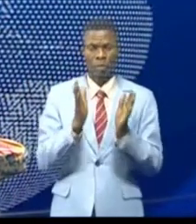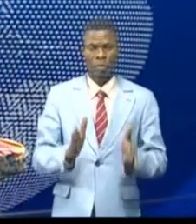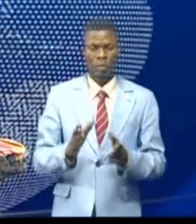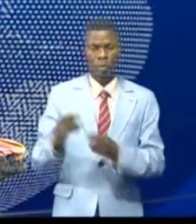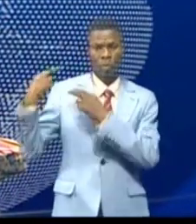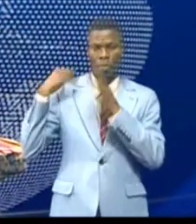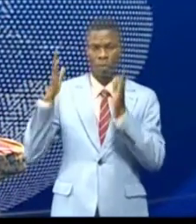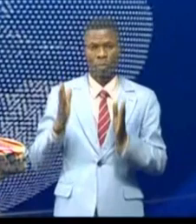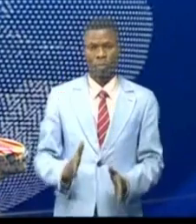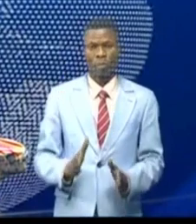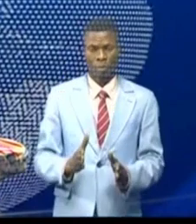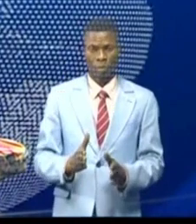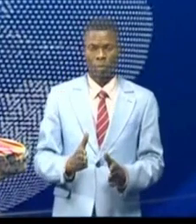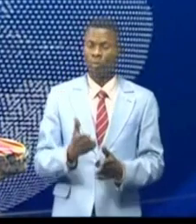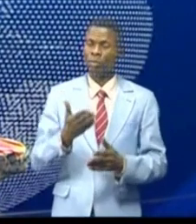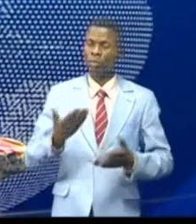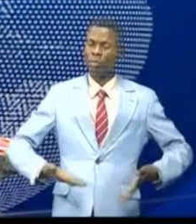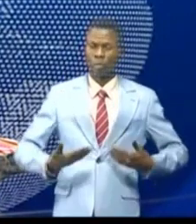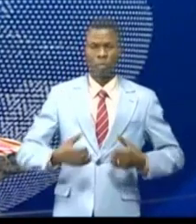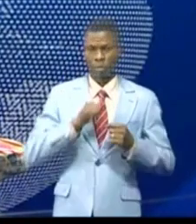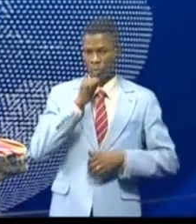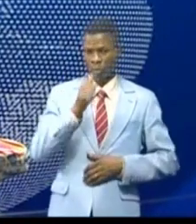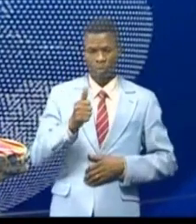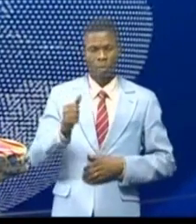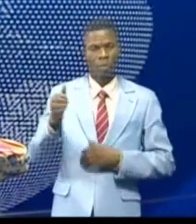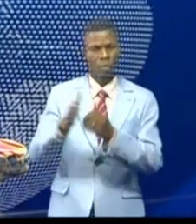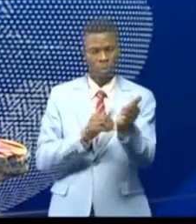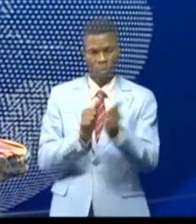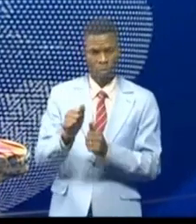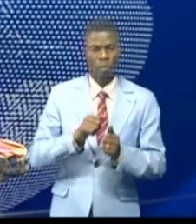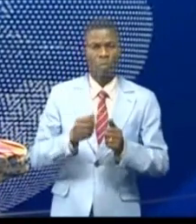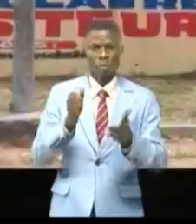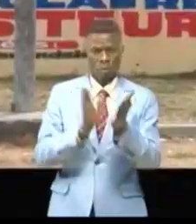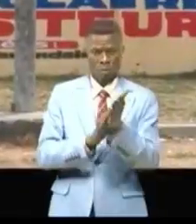de cette congrégation Pi Sounoula dénoncent ces comportements.